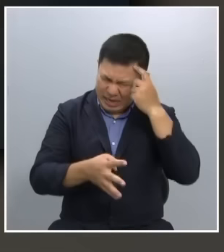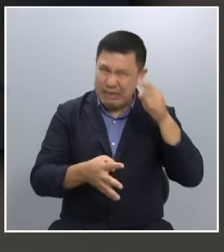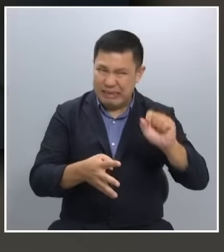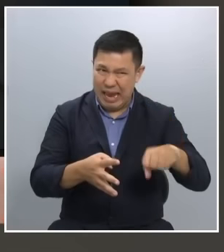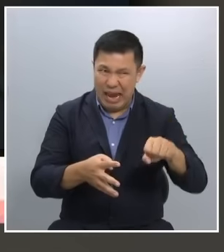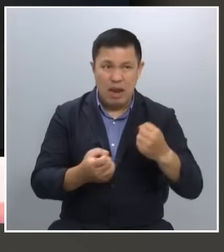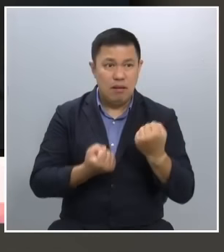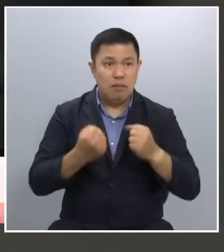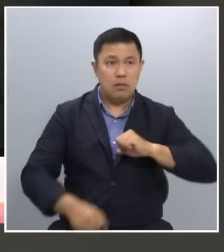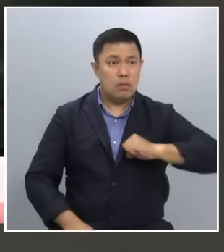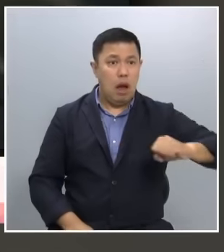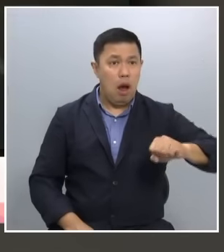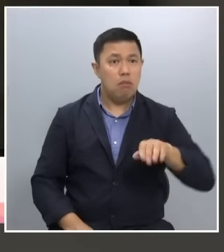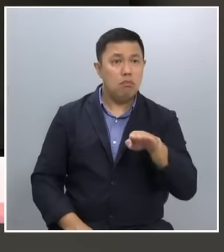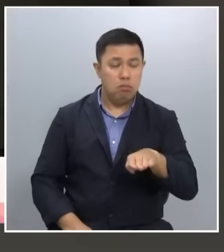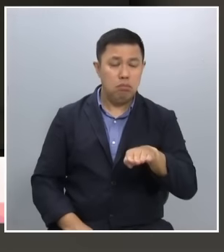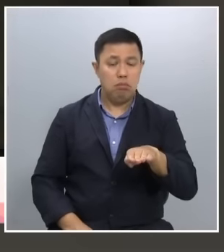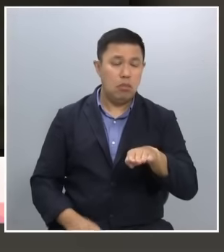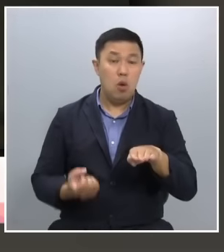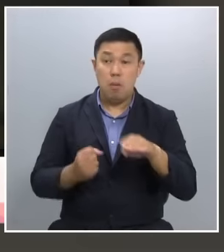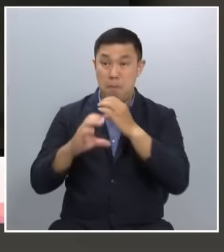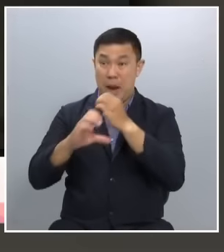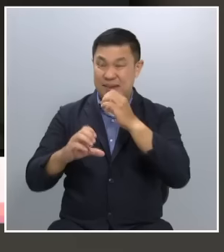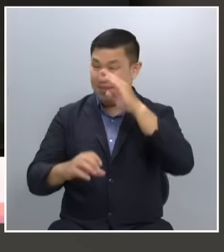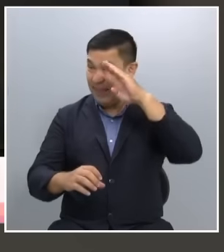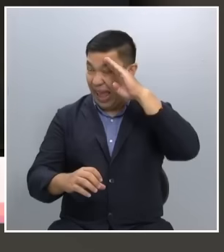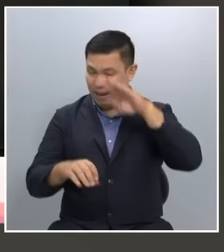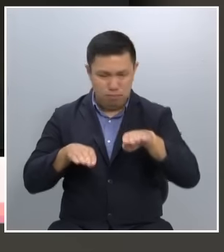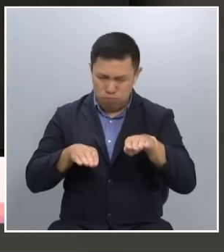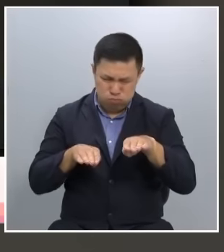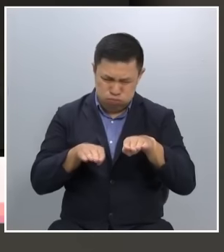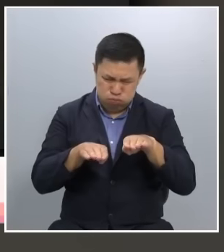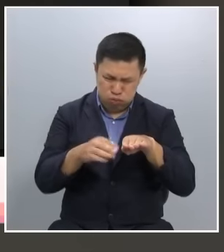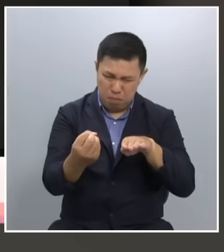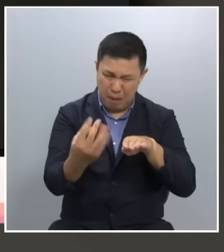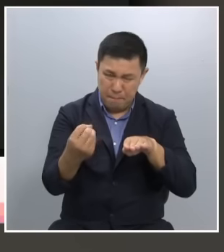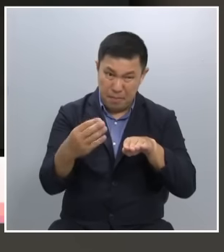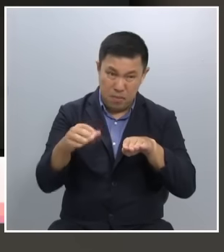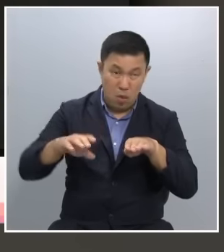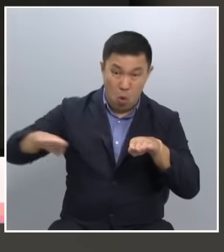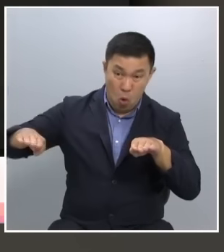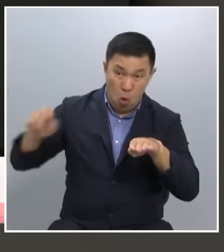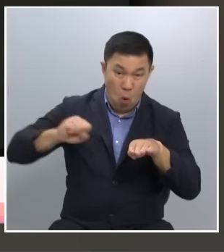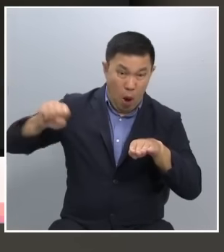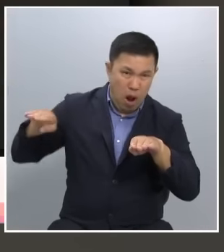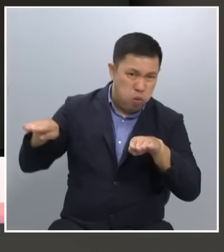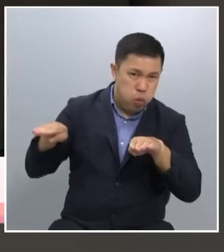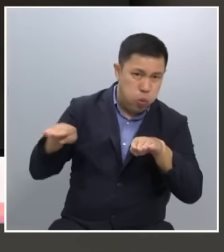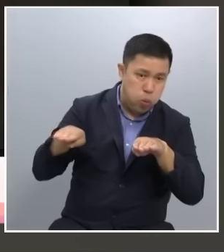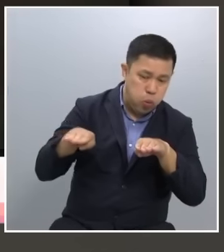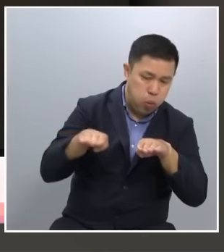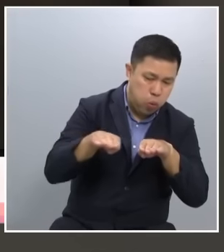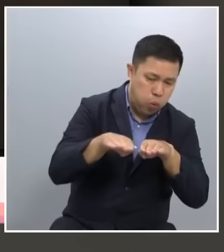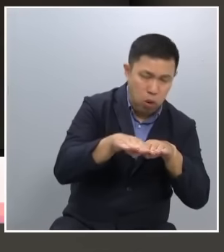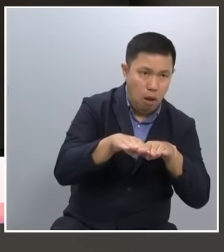ขับอยู่เลนซ้ายแต่ปรากฏว่าก็มีรถบัสของทหารเนี่ยนะครับตีไฟเลี้ยวครับจากเลนขวาประชิดเข้ามาเข้าเลนซ้ายเ